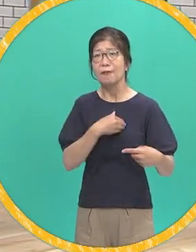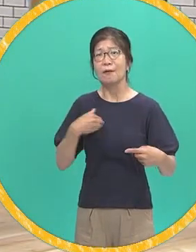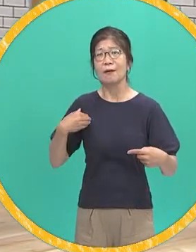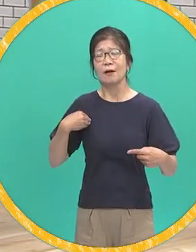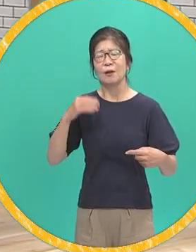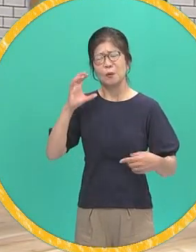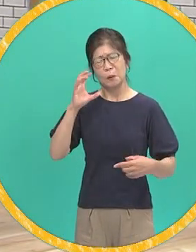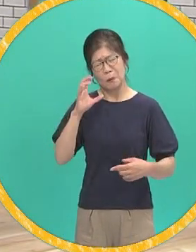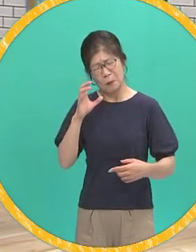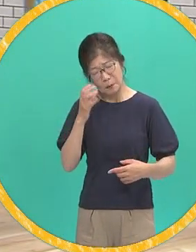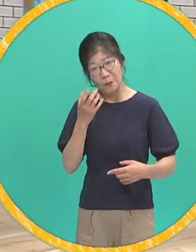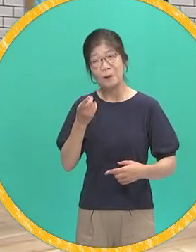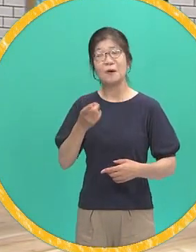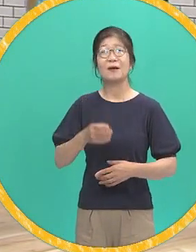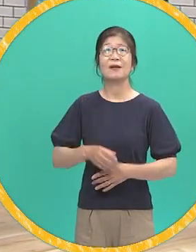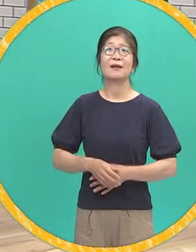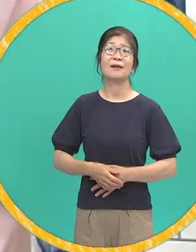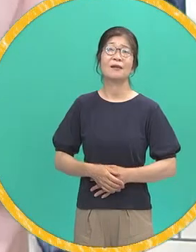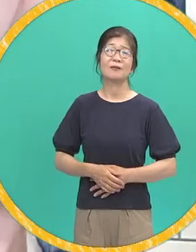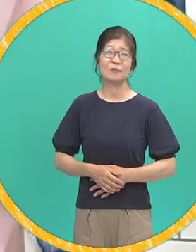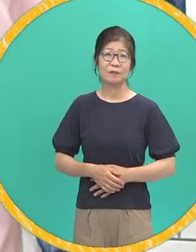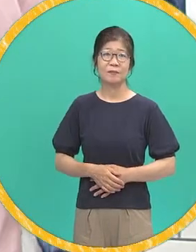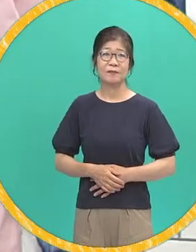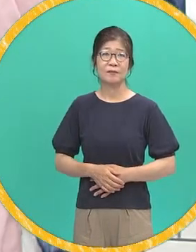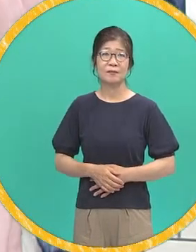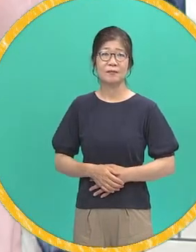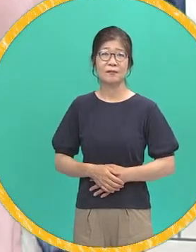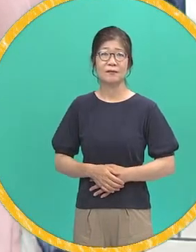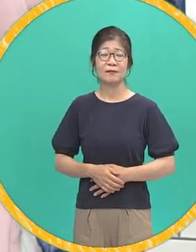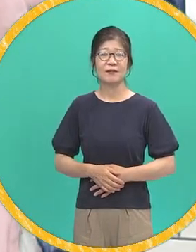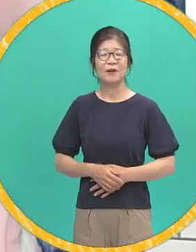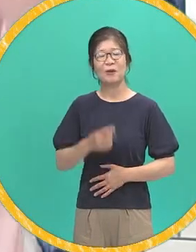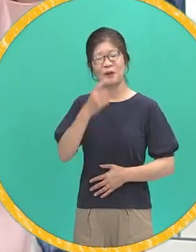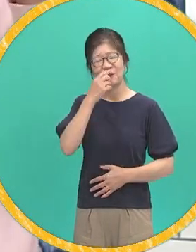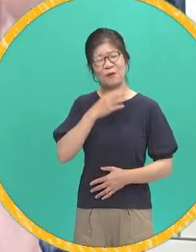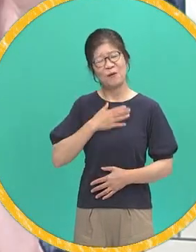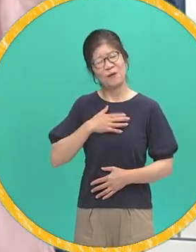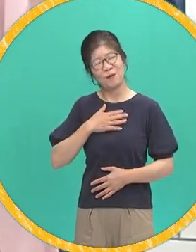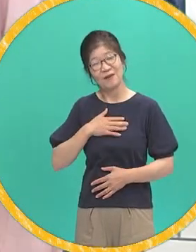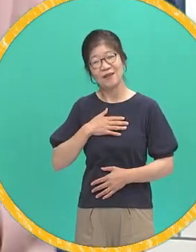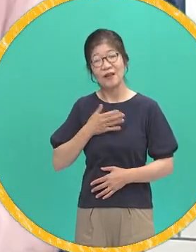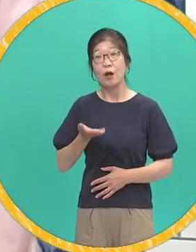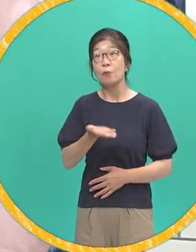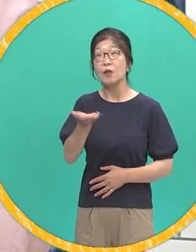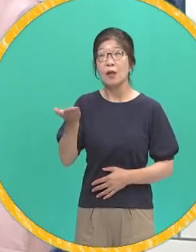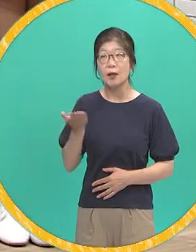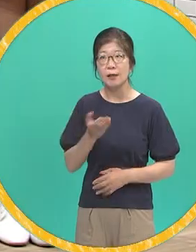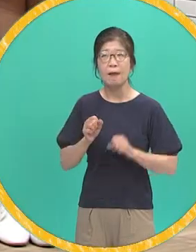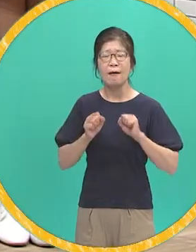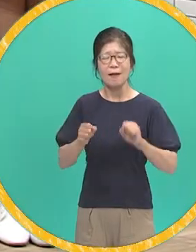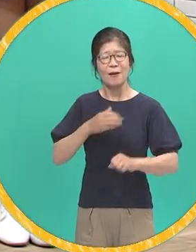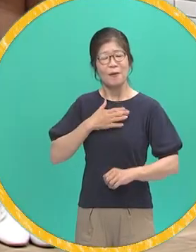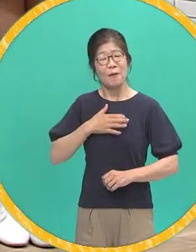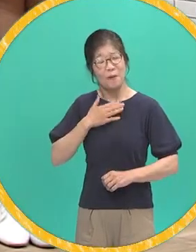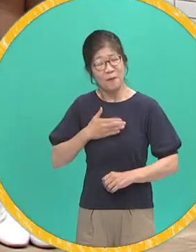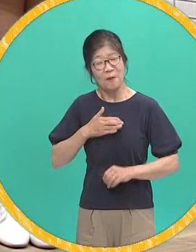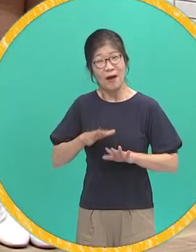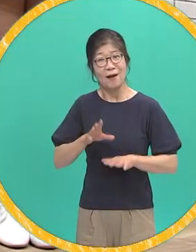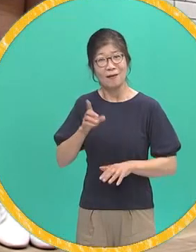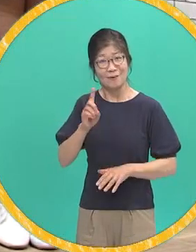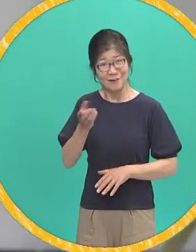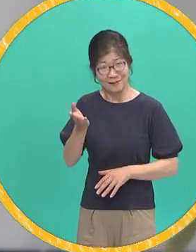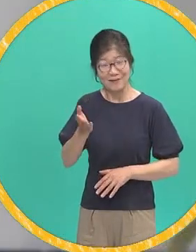と思うんですけどちなみにもうほんと見て満足なんですが皆さんにとってやりがいってどんなところですか